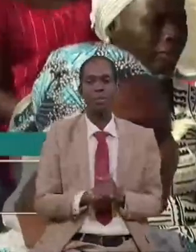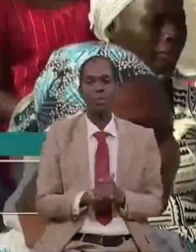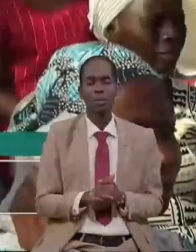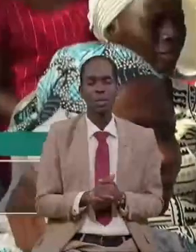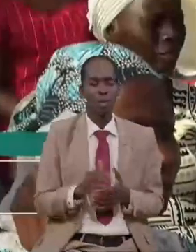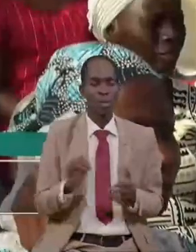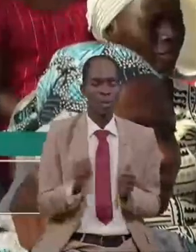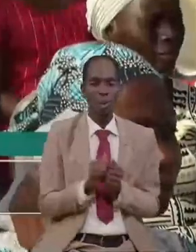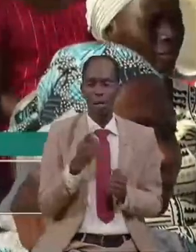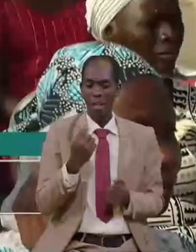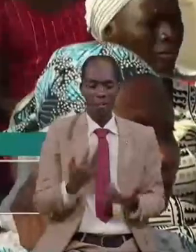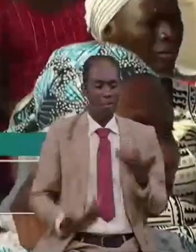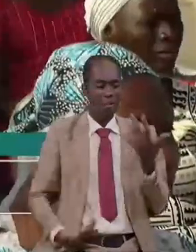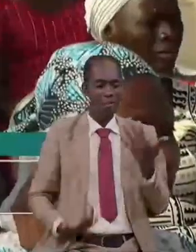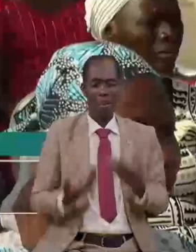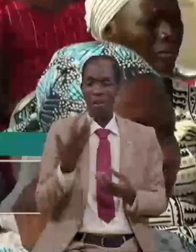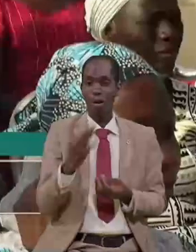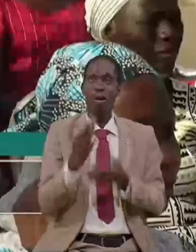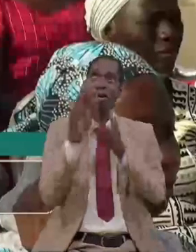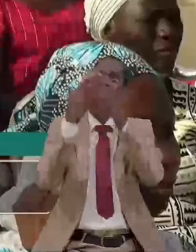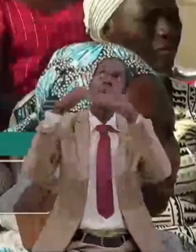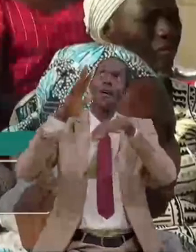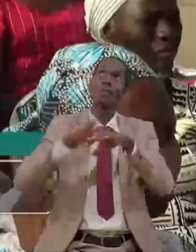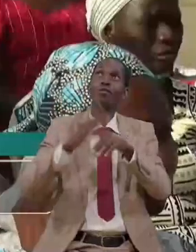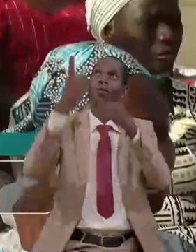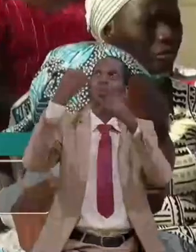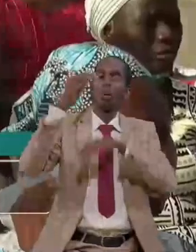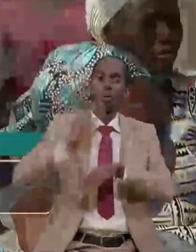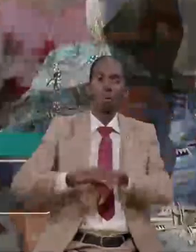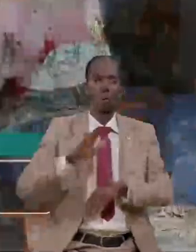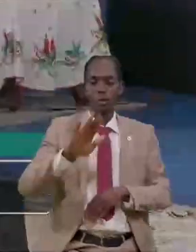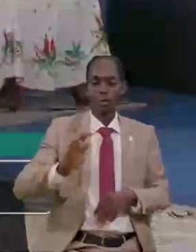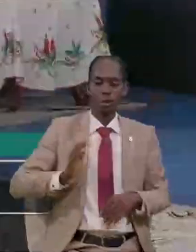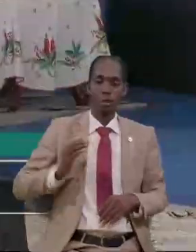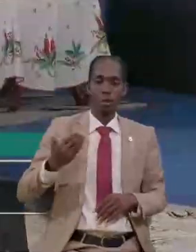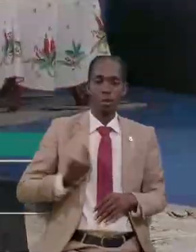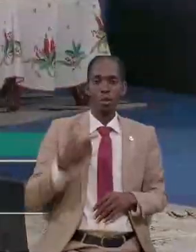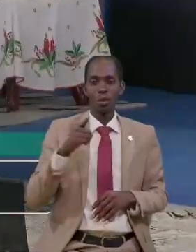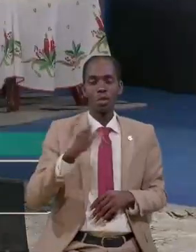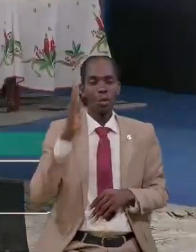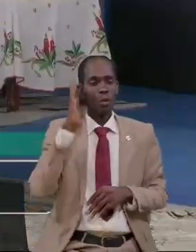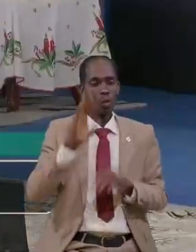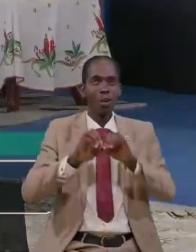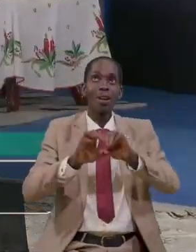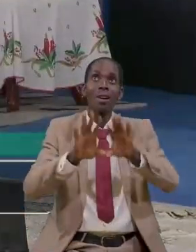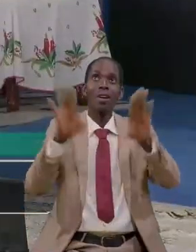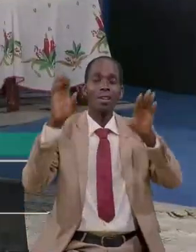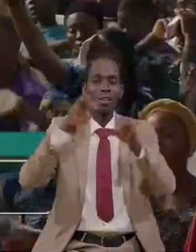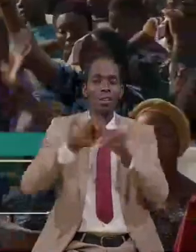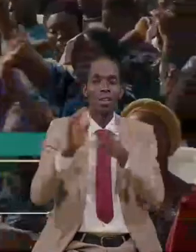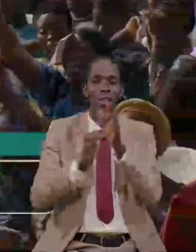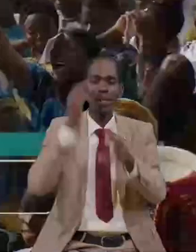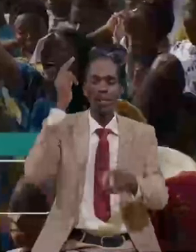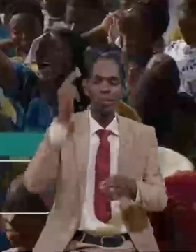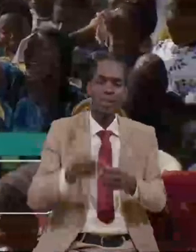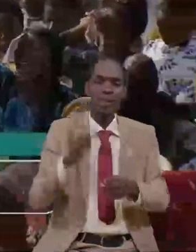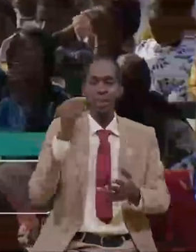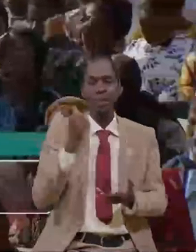avec le feu du ciel allumé dans ton âme. Tu vas briller au nom de Jésus.